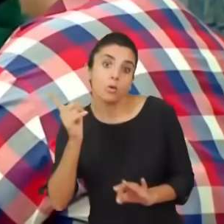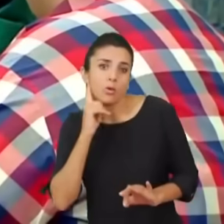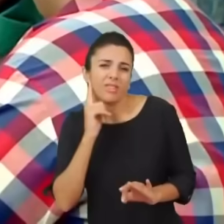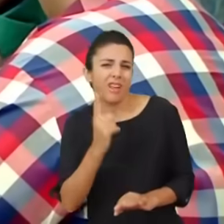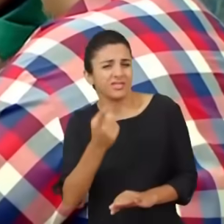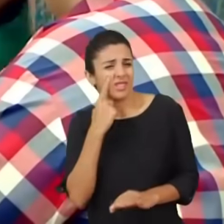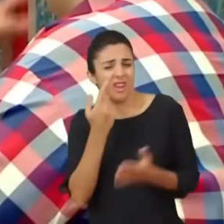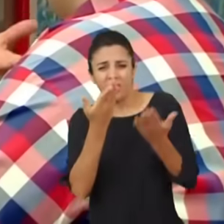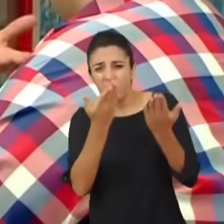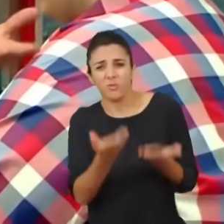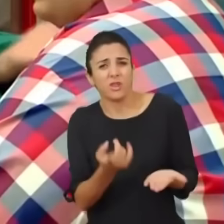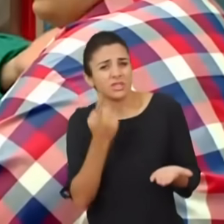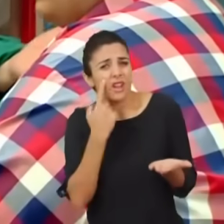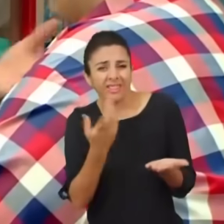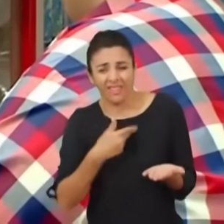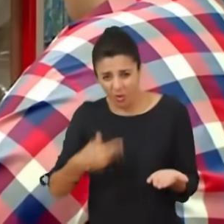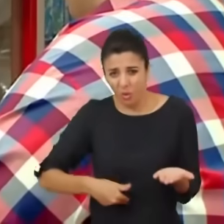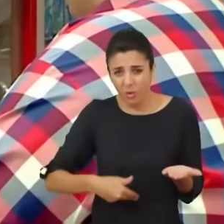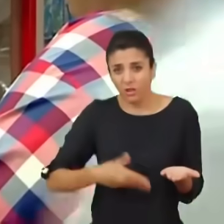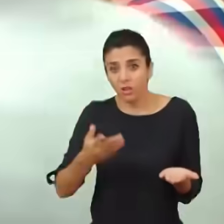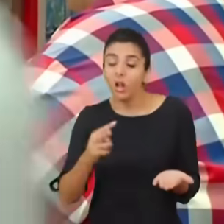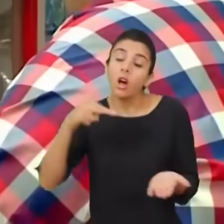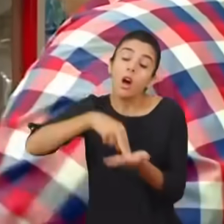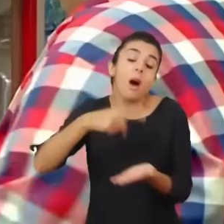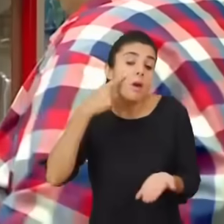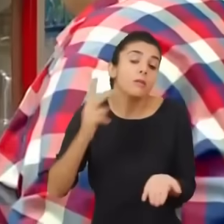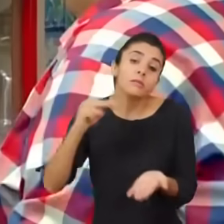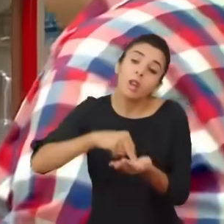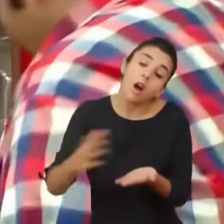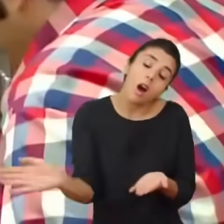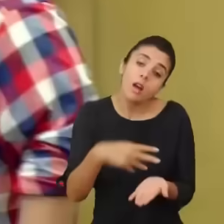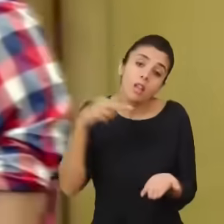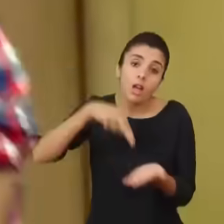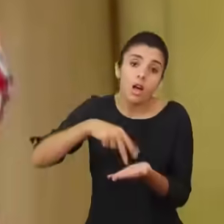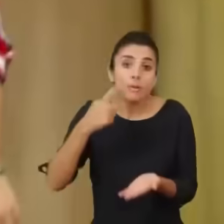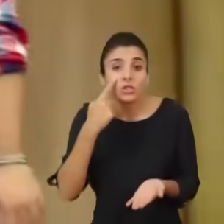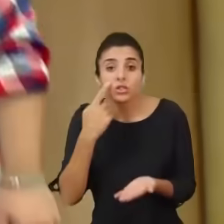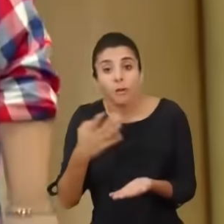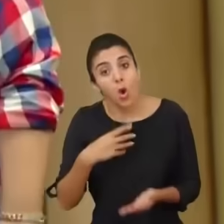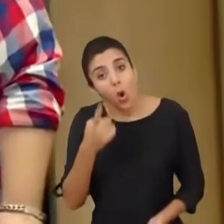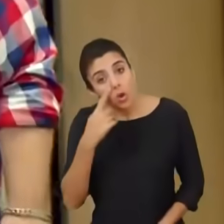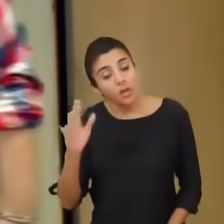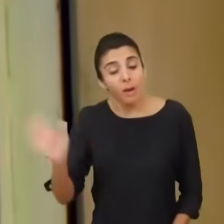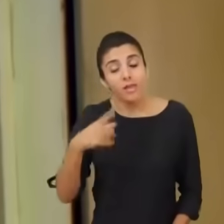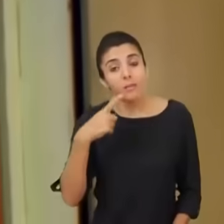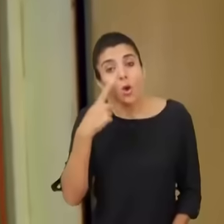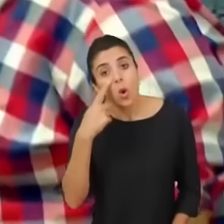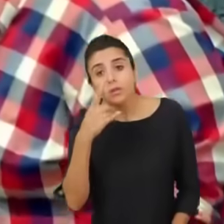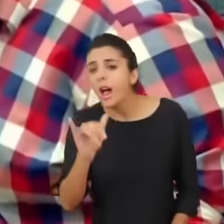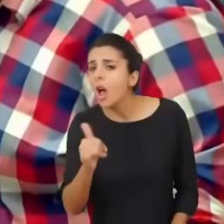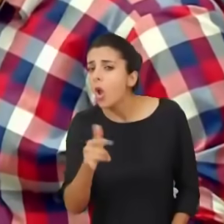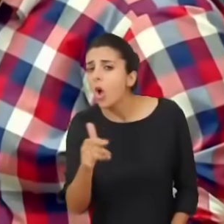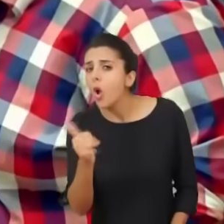Bilal'in şahitliği. Allah Allah, güldürme beni. Çık kardeşim bak. Çıkıyorum. Çık kardeşim. Göreceğim şimdi Sinan. Kaç